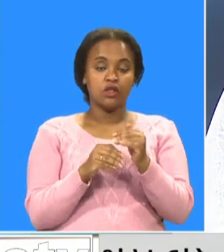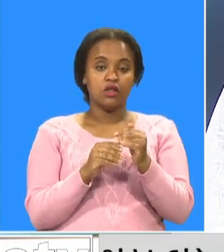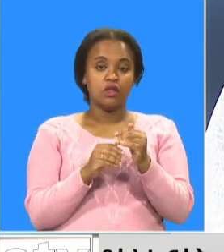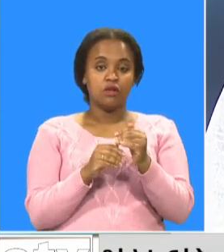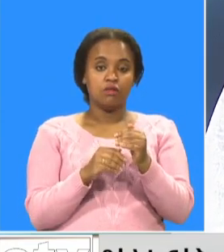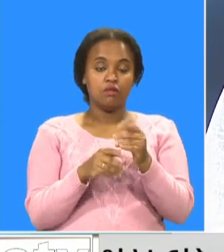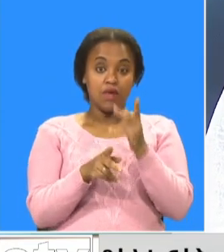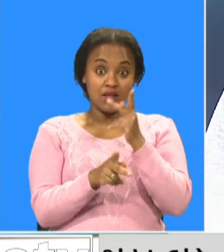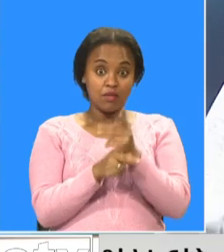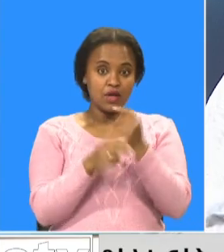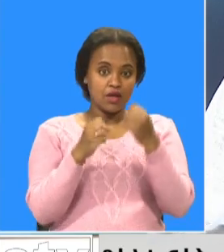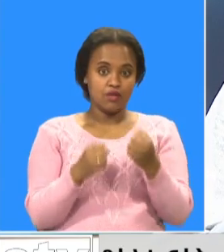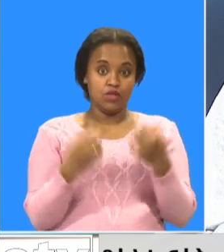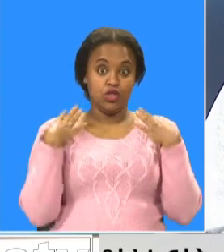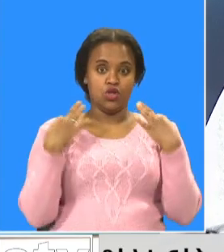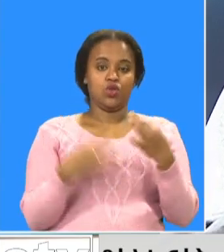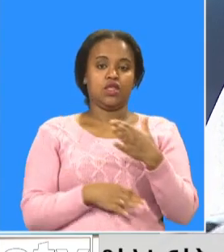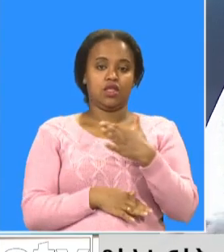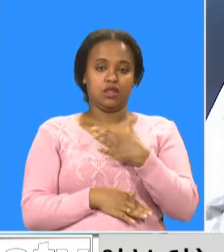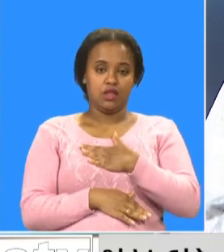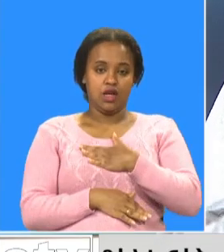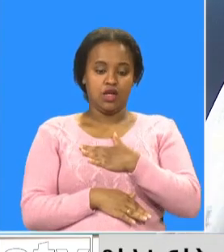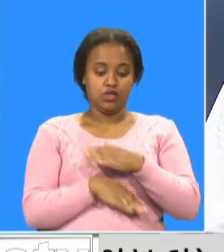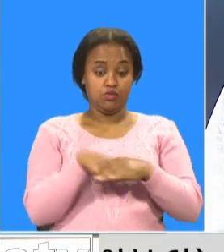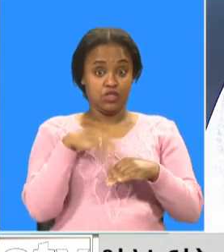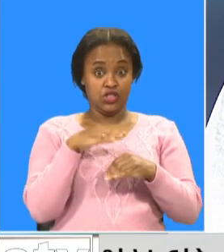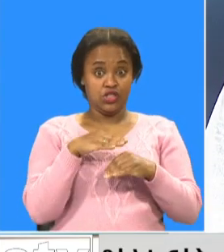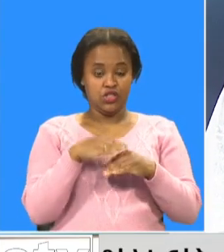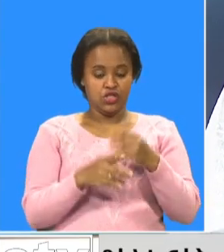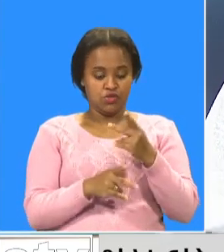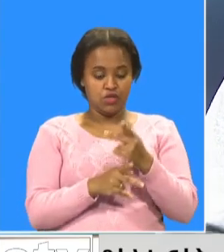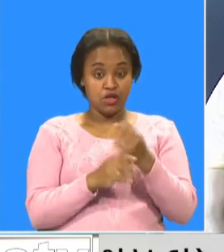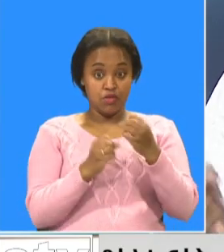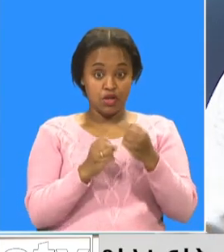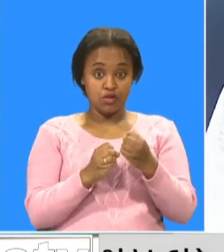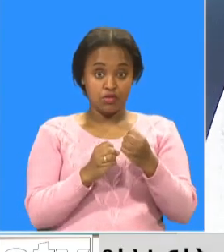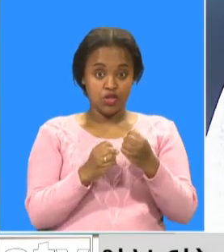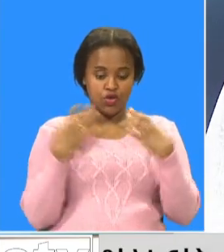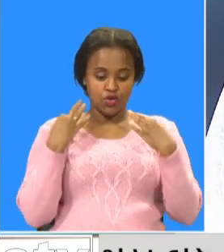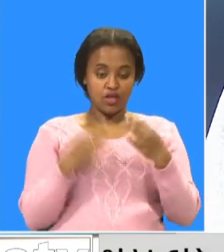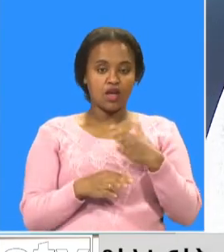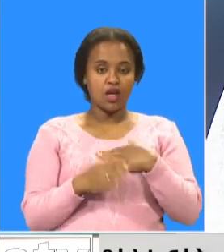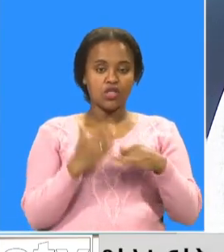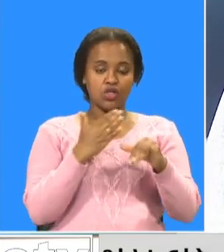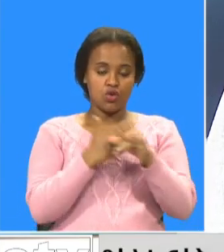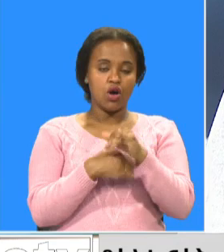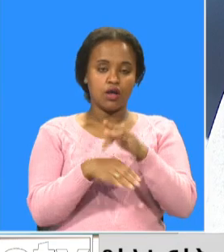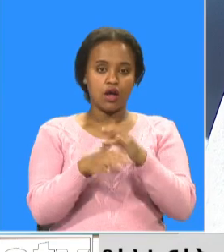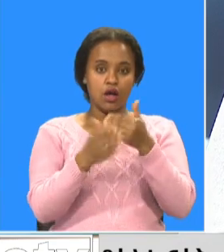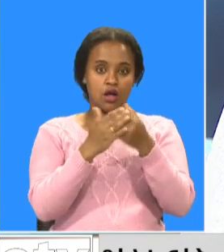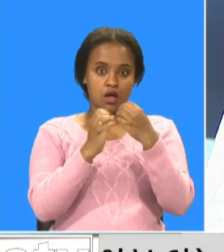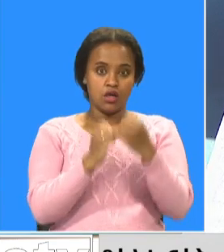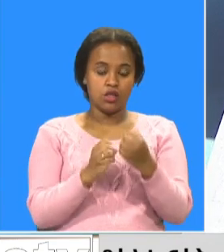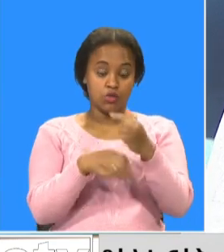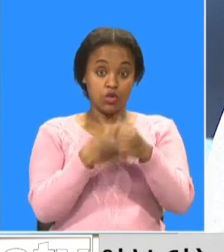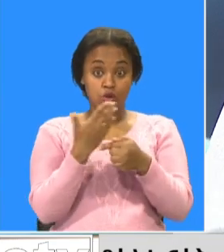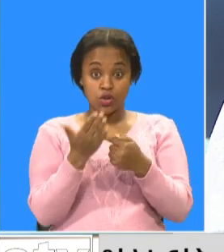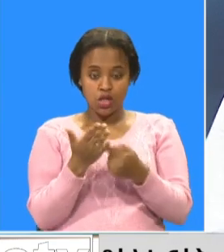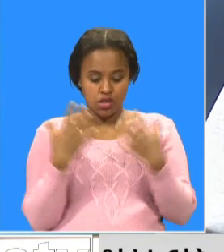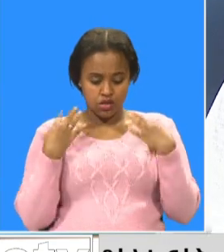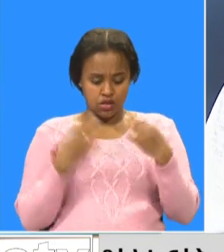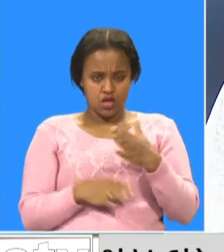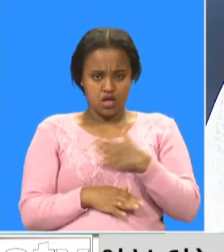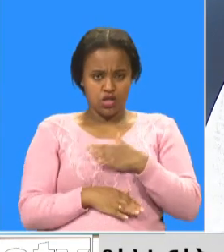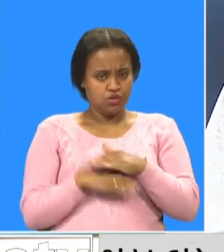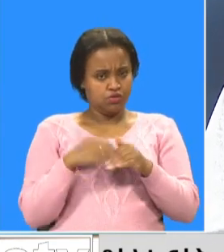መጠበቅ መከላከል የምንችለው ጤናችንን በእጃችን መጠበቅ የምንችለውን አደጋ ላይ ነው ለናደርስ የምንችለው። ስለዚህ